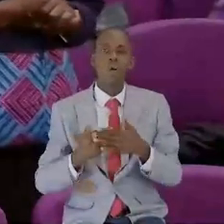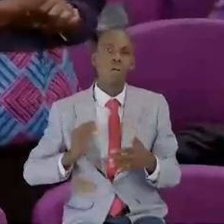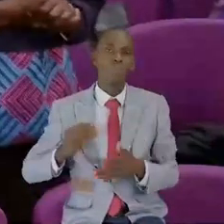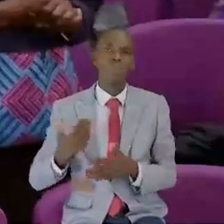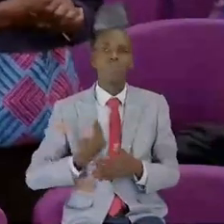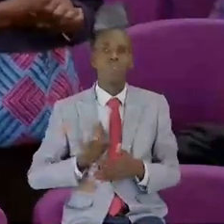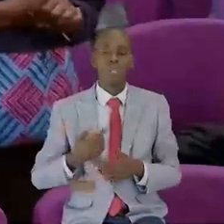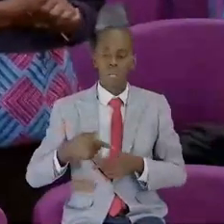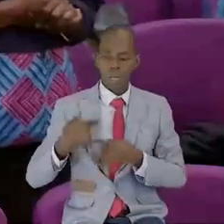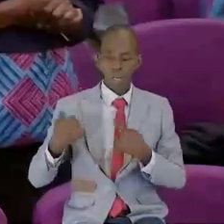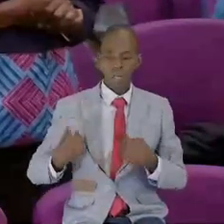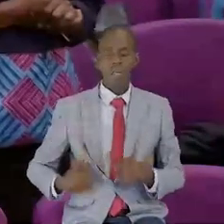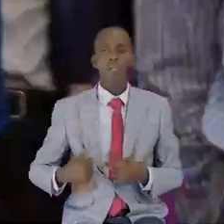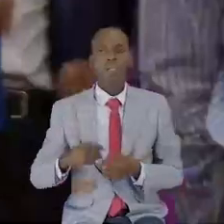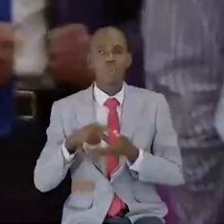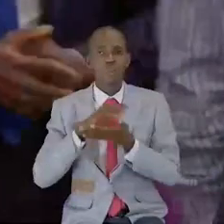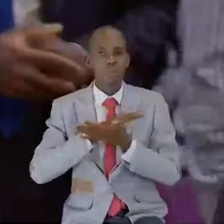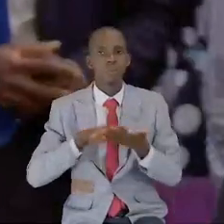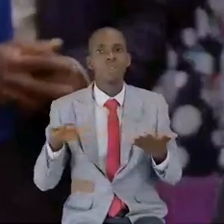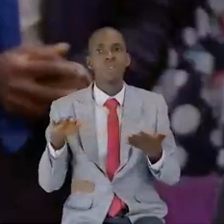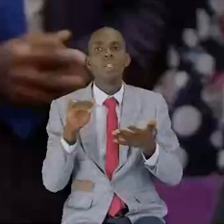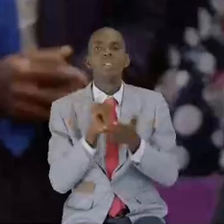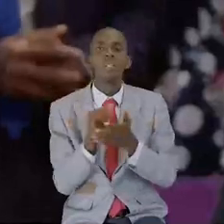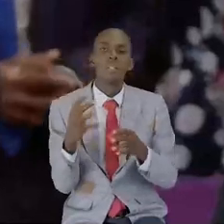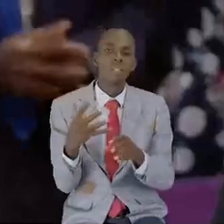La circoncision du cœur qui ôte